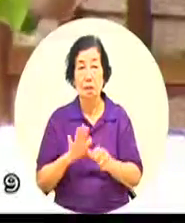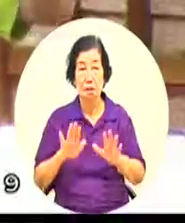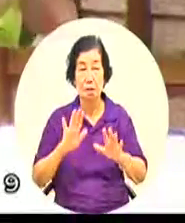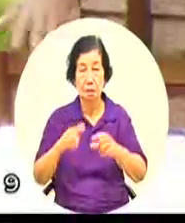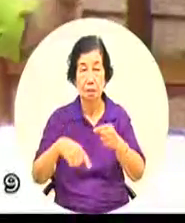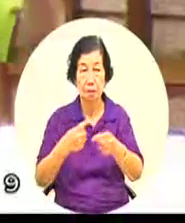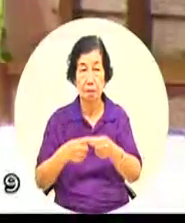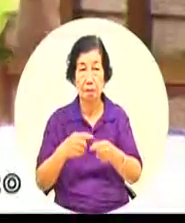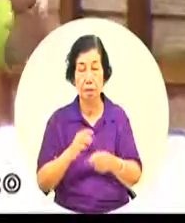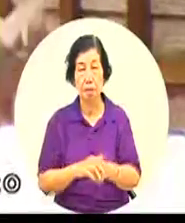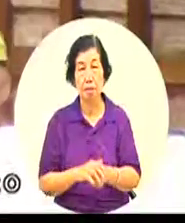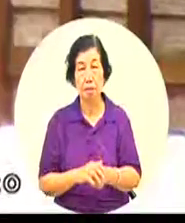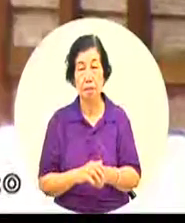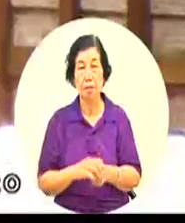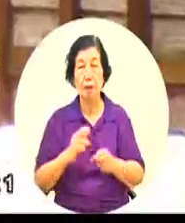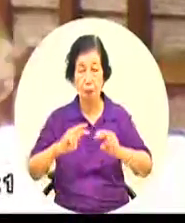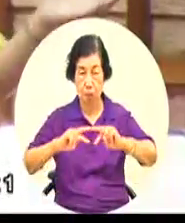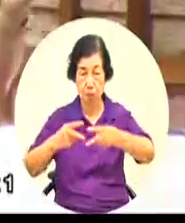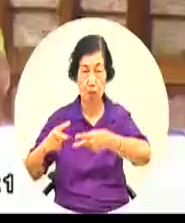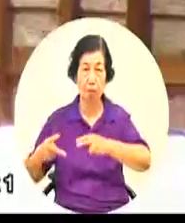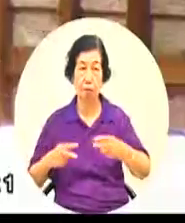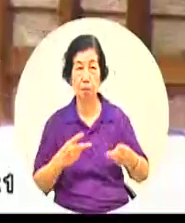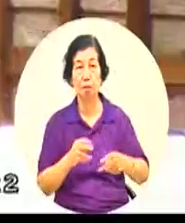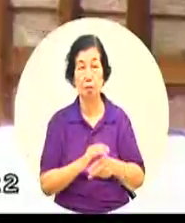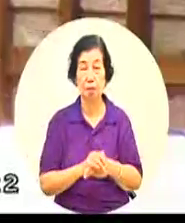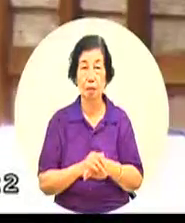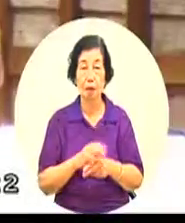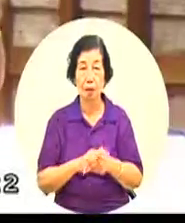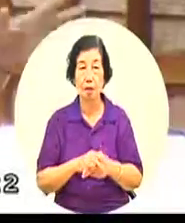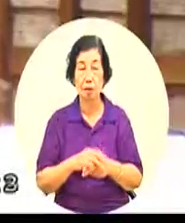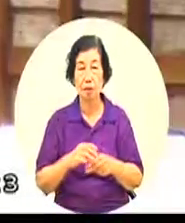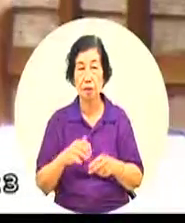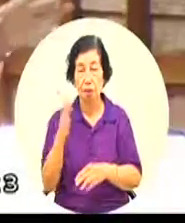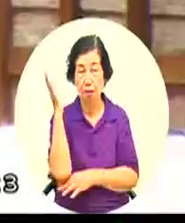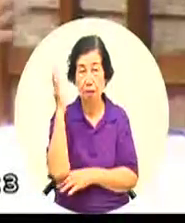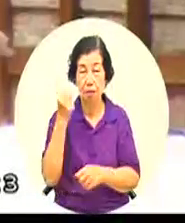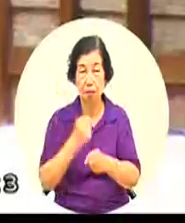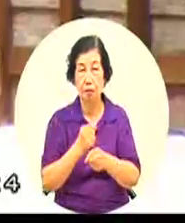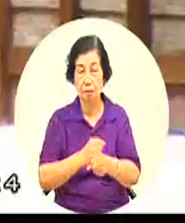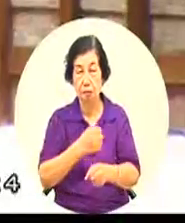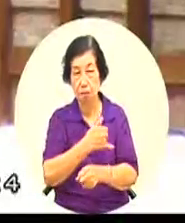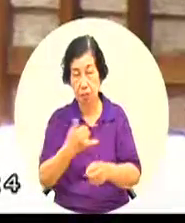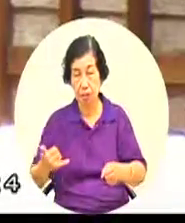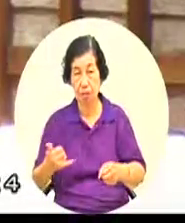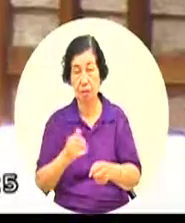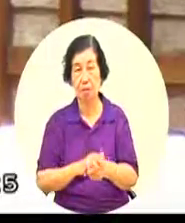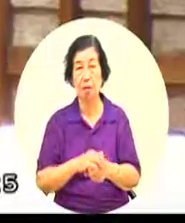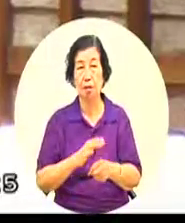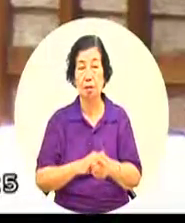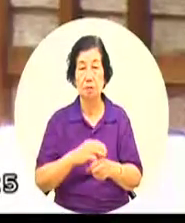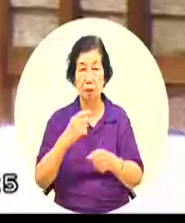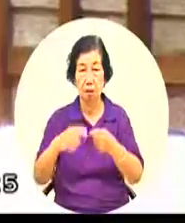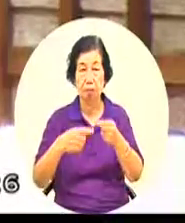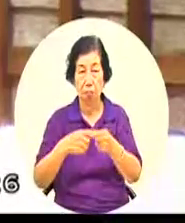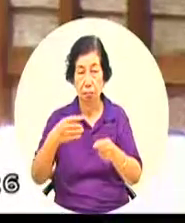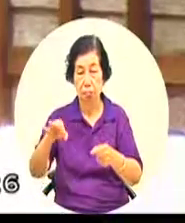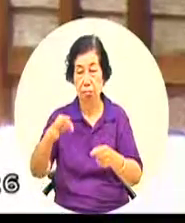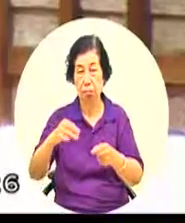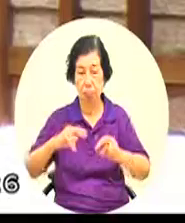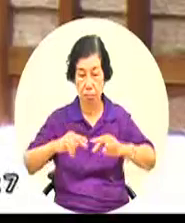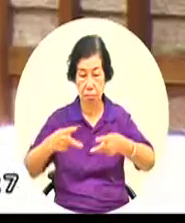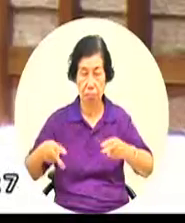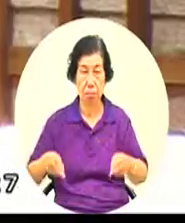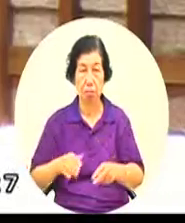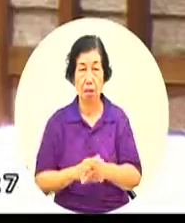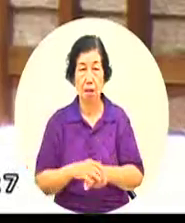啊。就是在改革嘛，哈，这个是包括公务人员啦、啊，一般公务人员就是这个年金改革的方案啦、啊。那其中一个年龄的问题